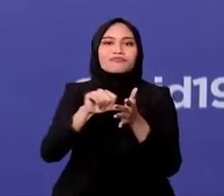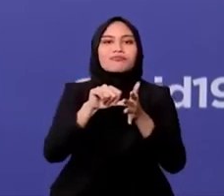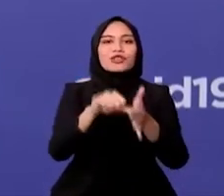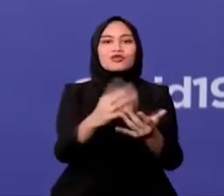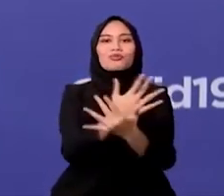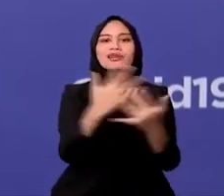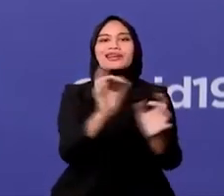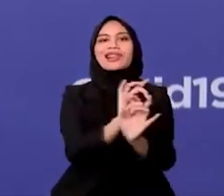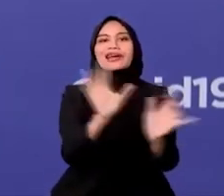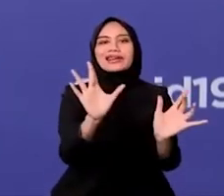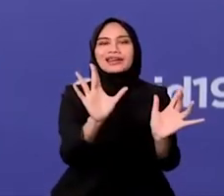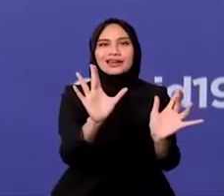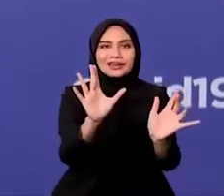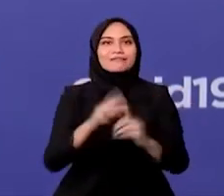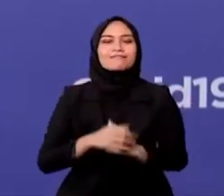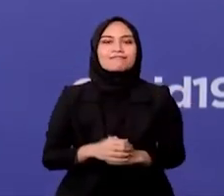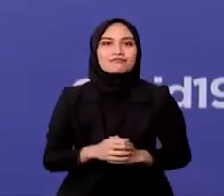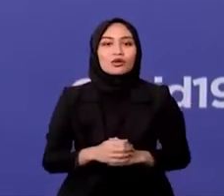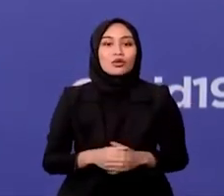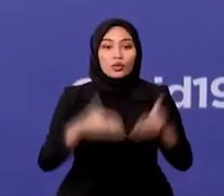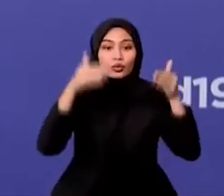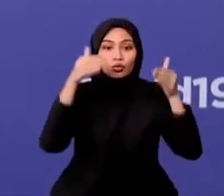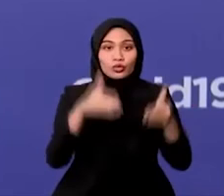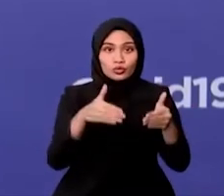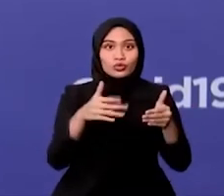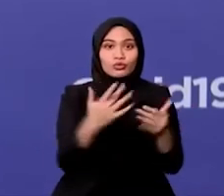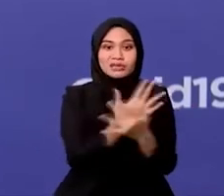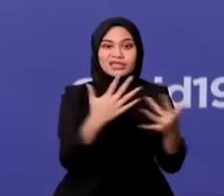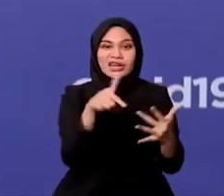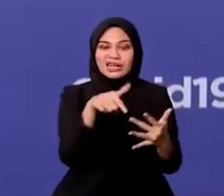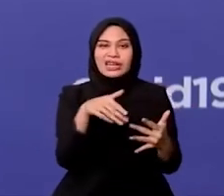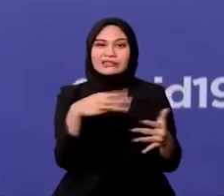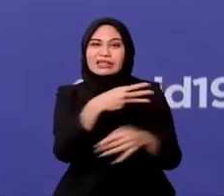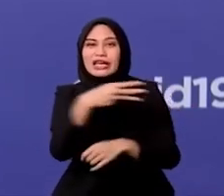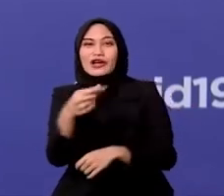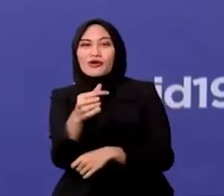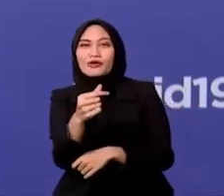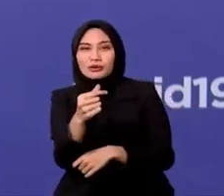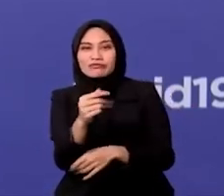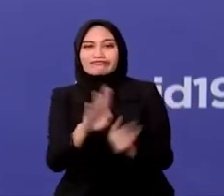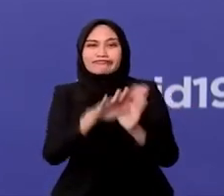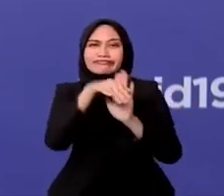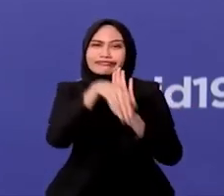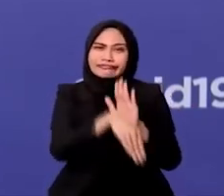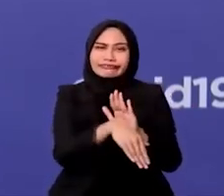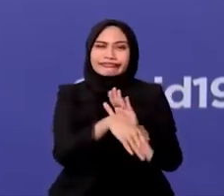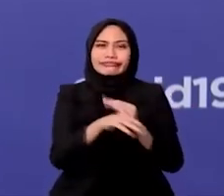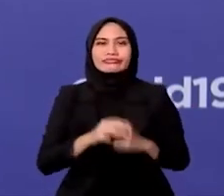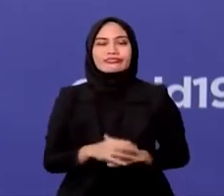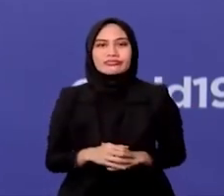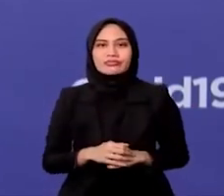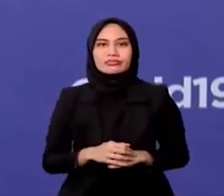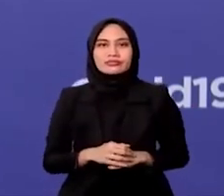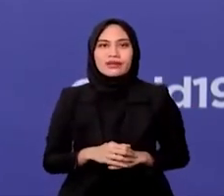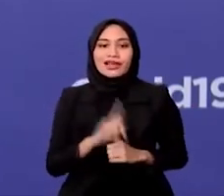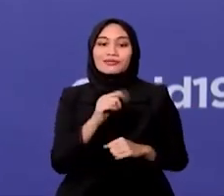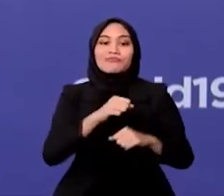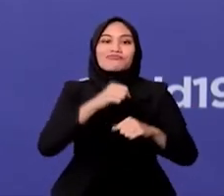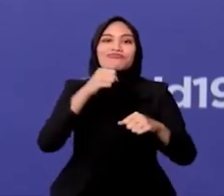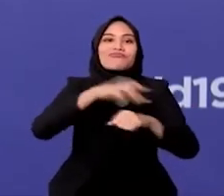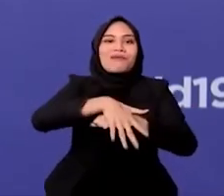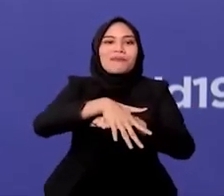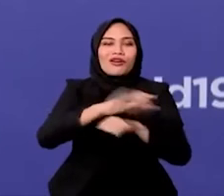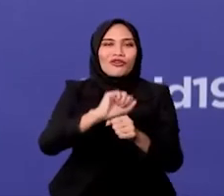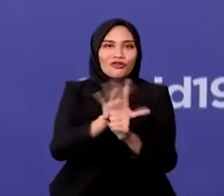yang membutuhkan terutama di tengah kondisi masyarakat yang banyak mengalami krisis akibat terdampak